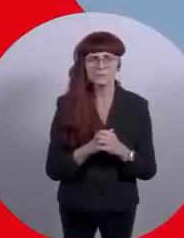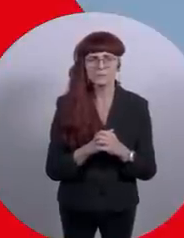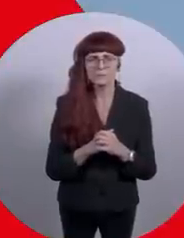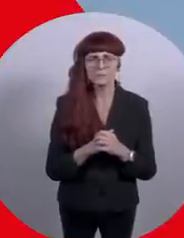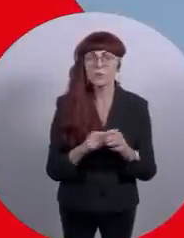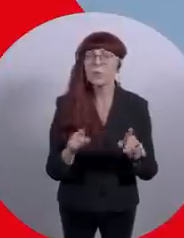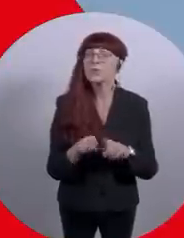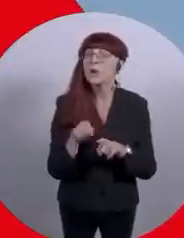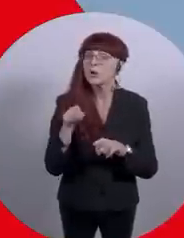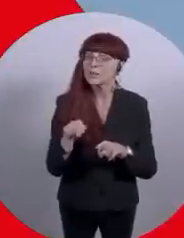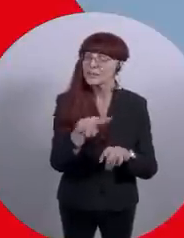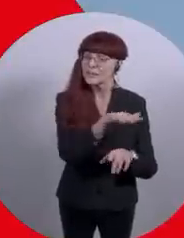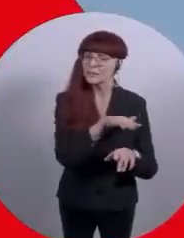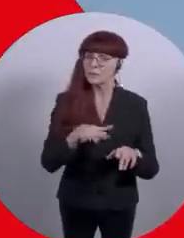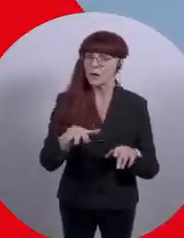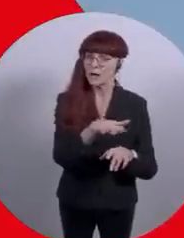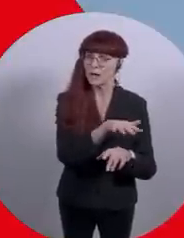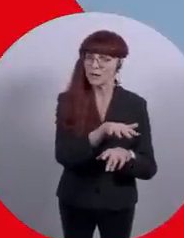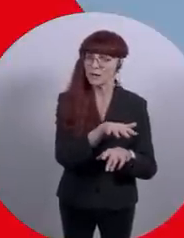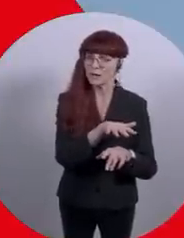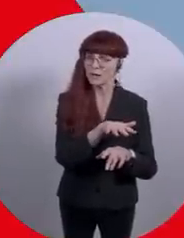und doch das ist ein Bereich